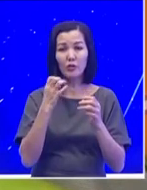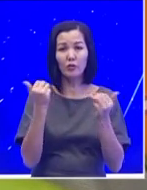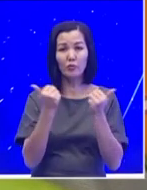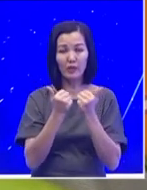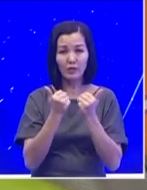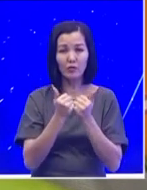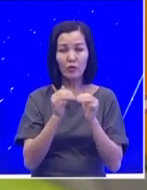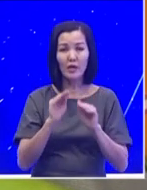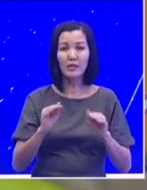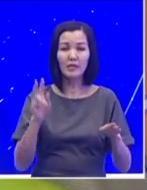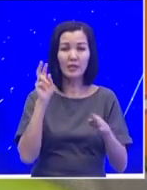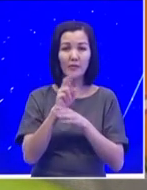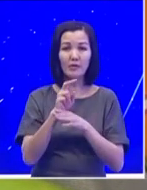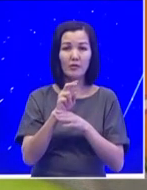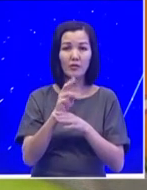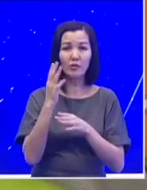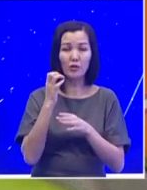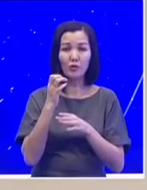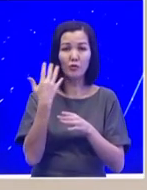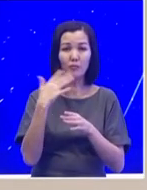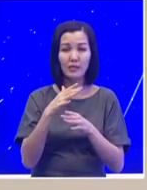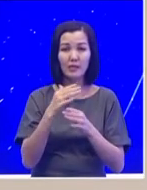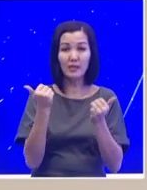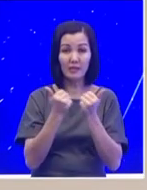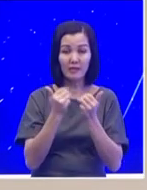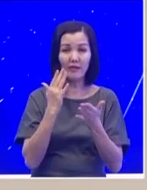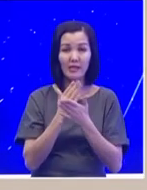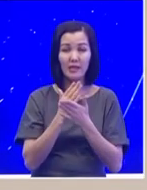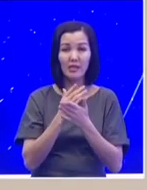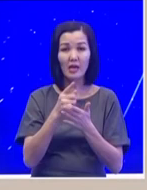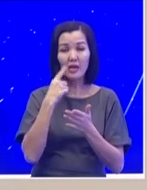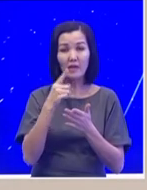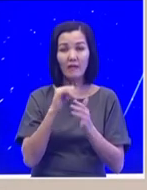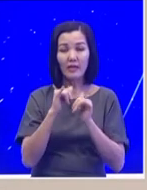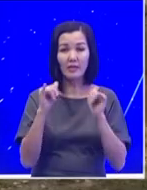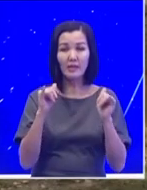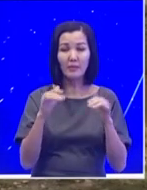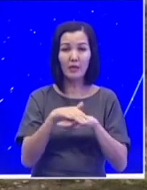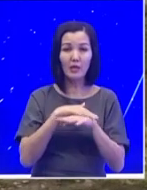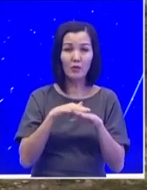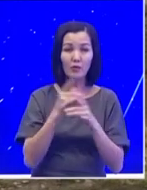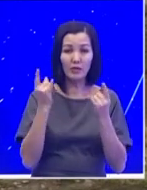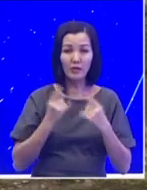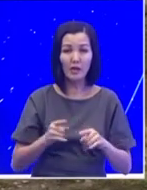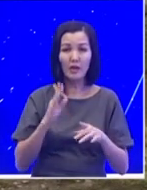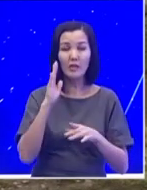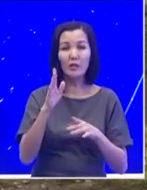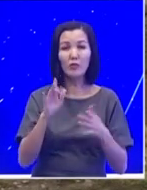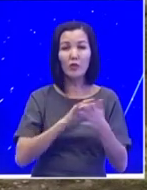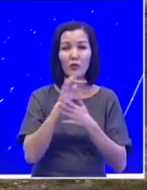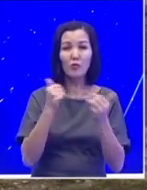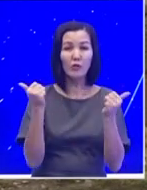близнецов. Детский сад посещает около 450 двойняшек. Говоря о динамике роста населения, Талдыкурган в будущем может стать